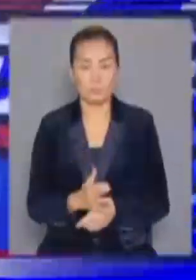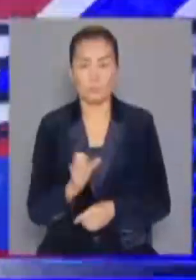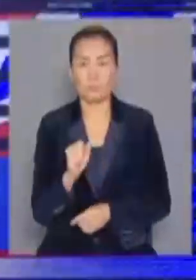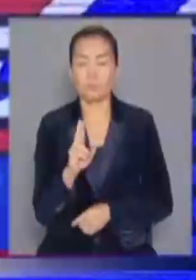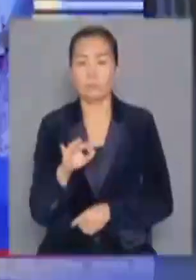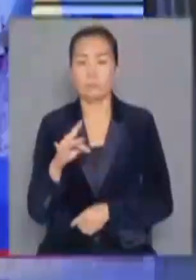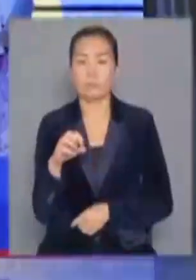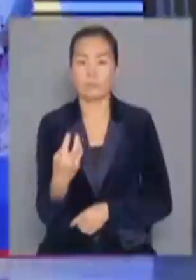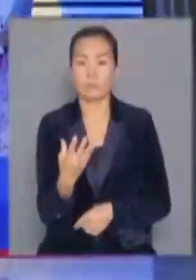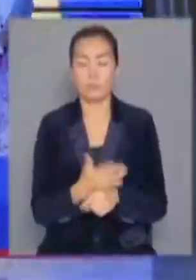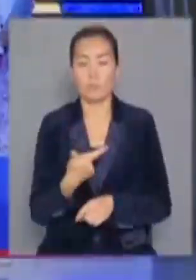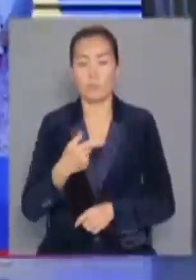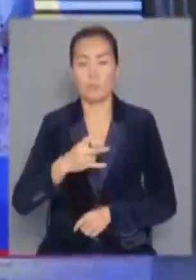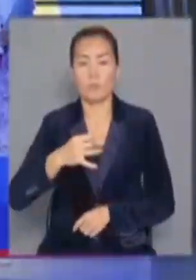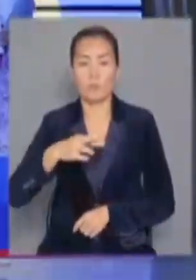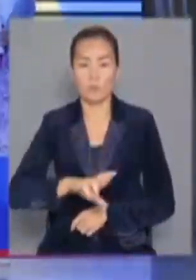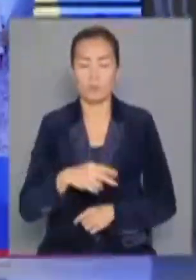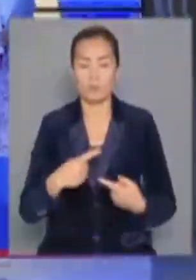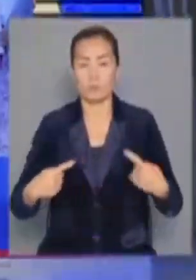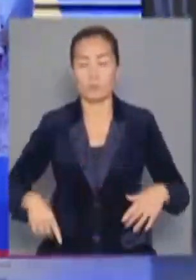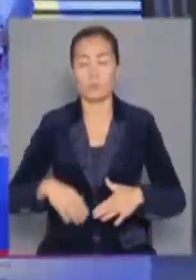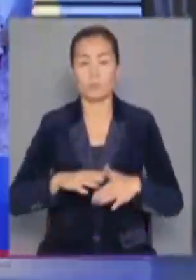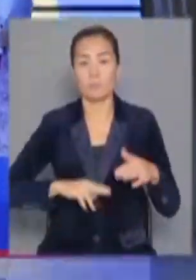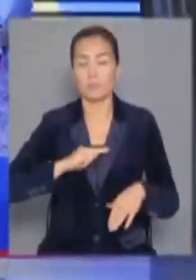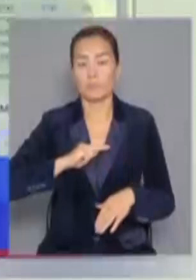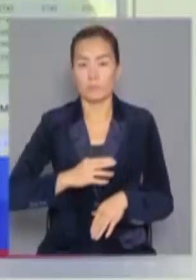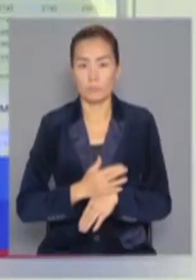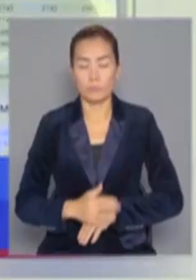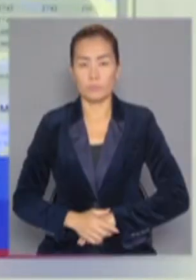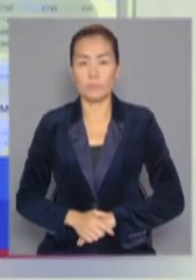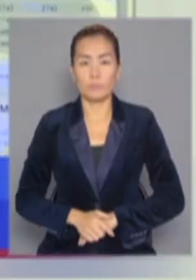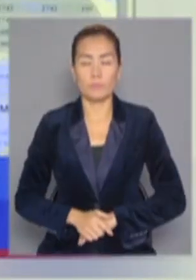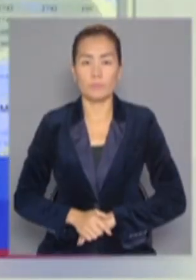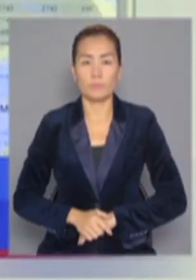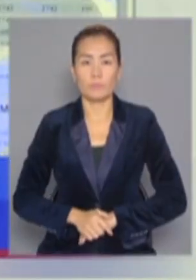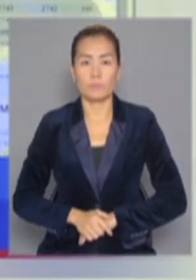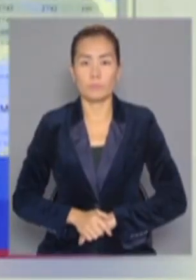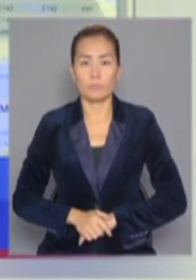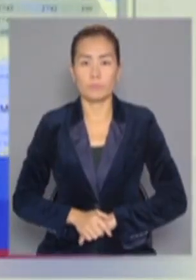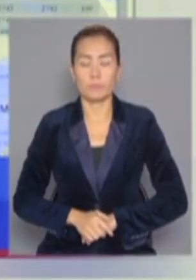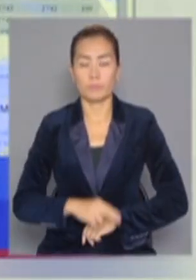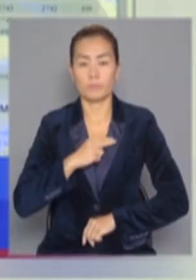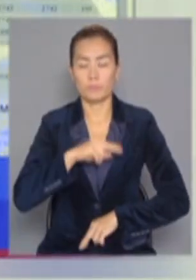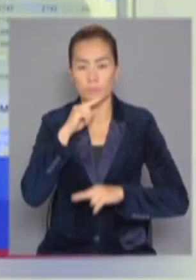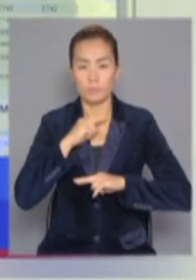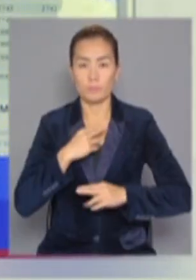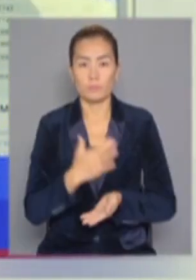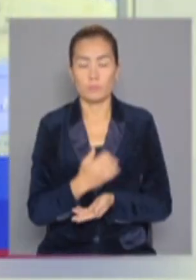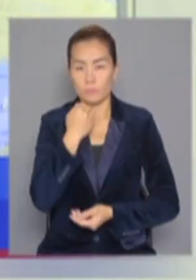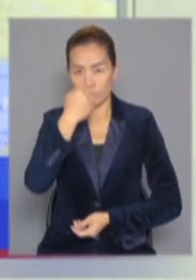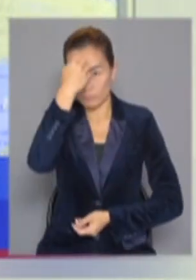Сақыш Мұсағалиева, Күләш Жанзақова тағы да басқа сала қызметкерлері бар. Рахмет. Еңбегіміз еленді. Мен